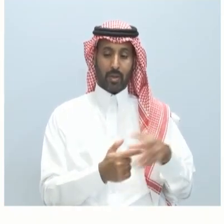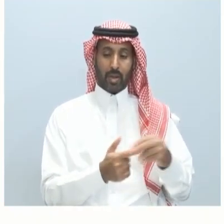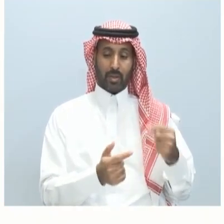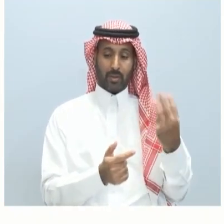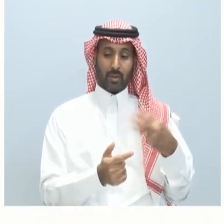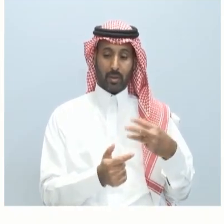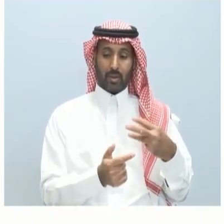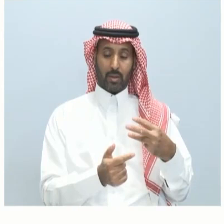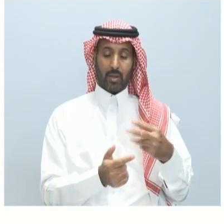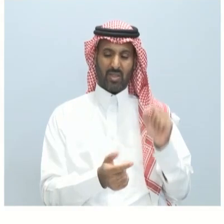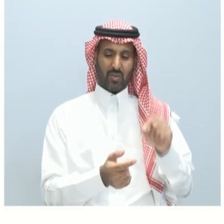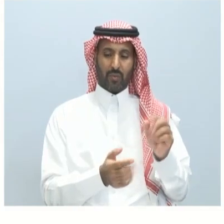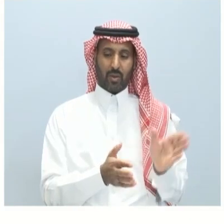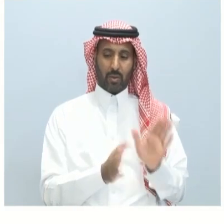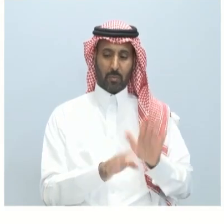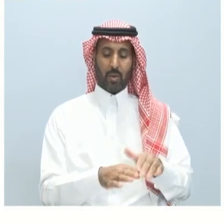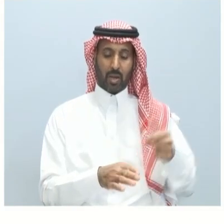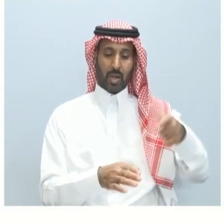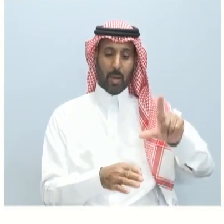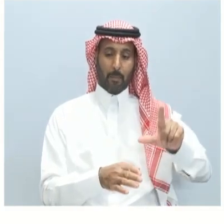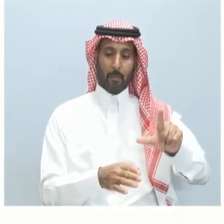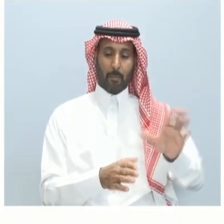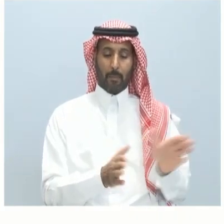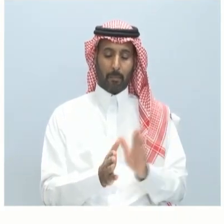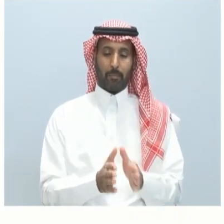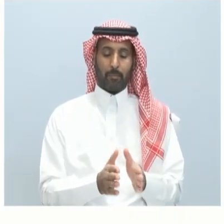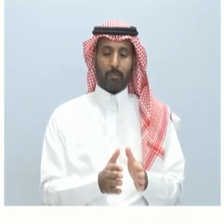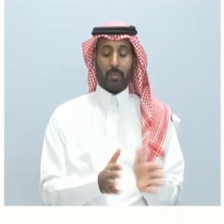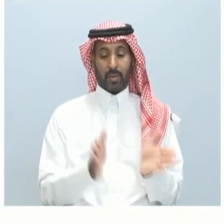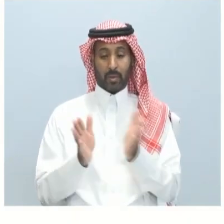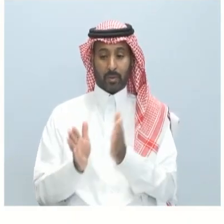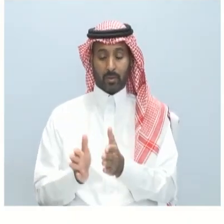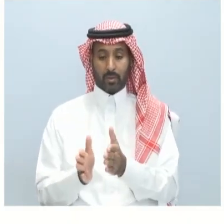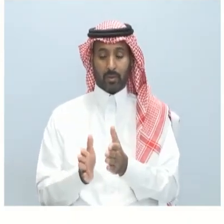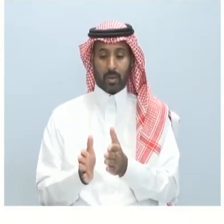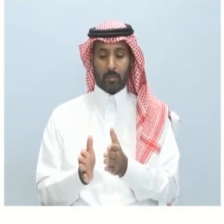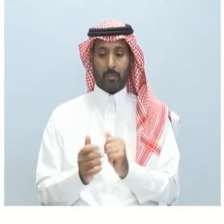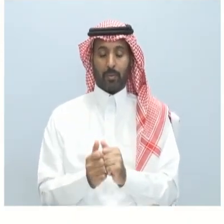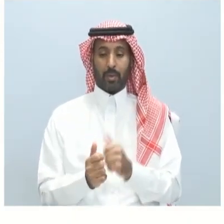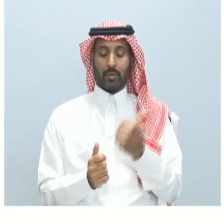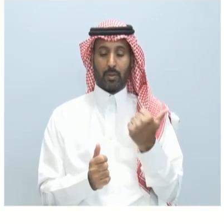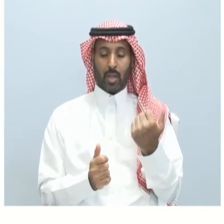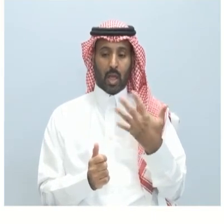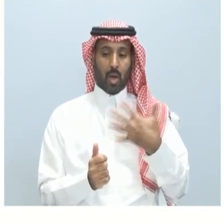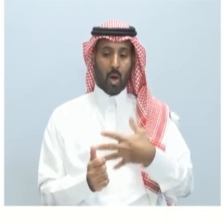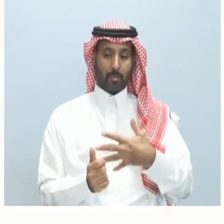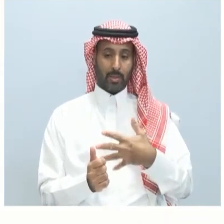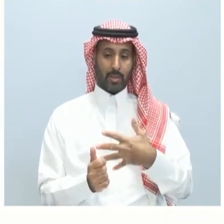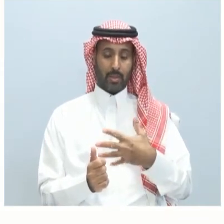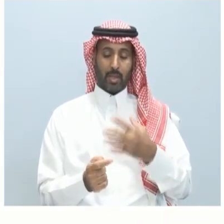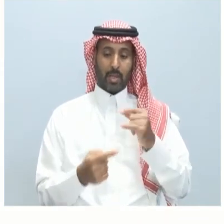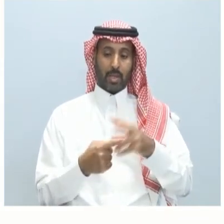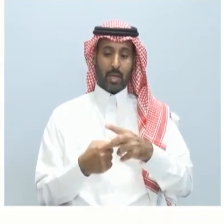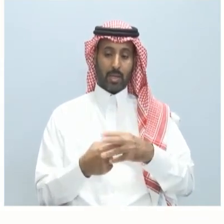33 ص0 يتبقى لدي في الطرف الايسر لا اذا في الطرف الايمن 56